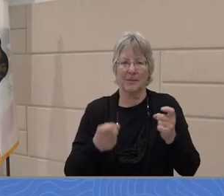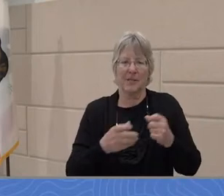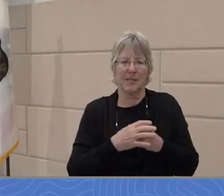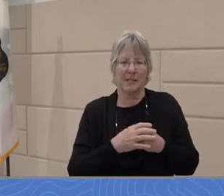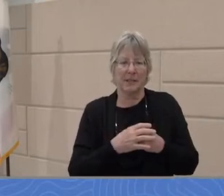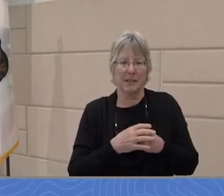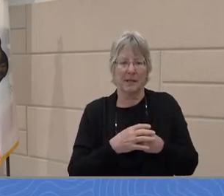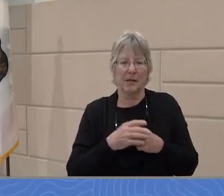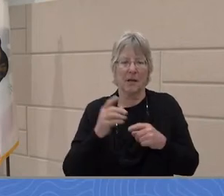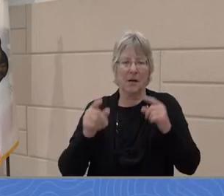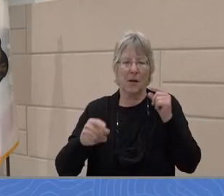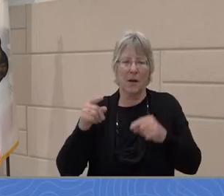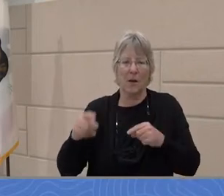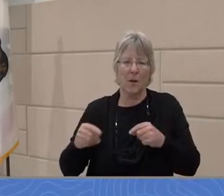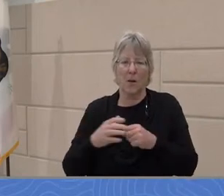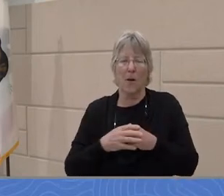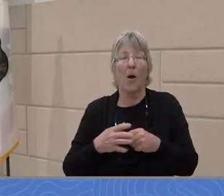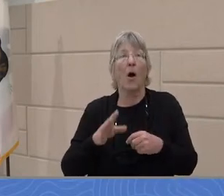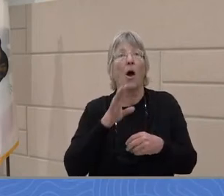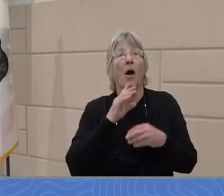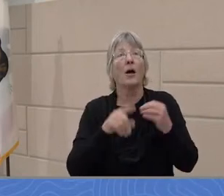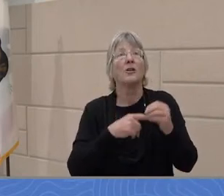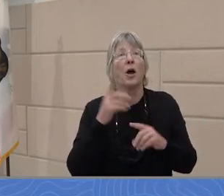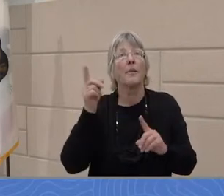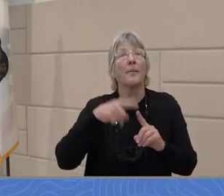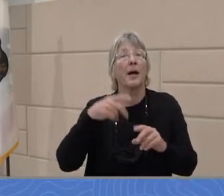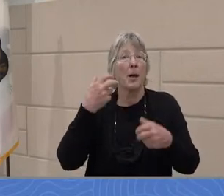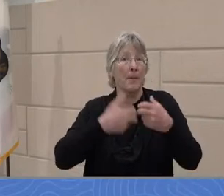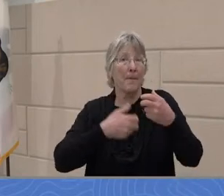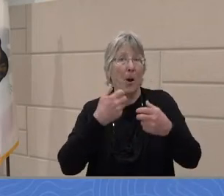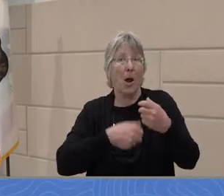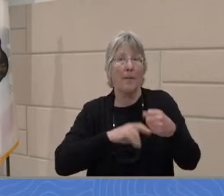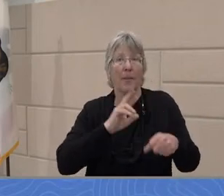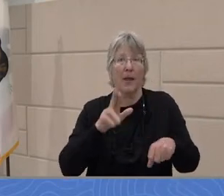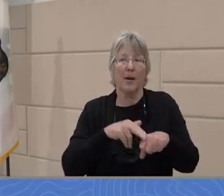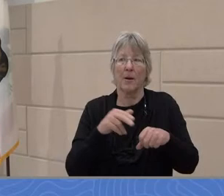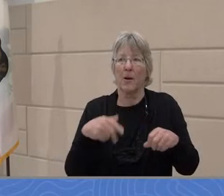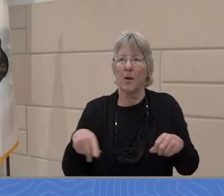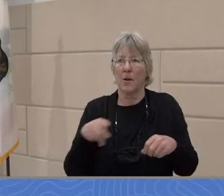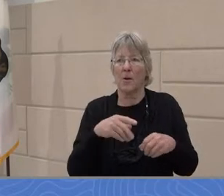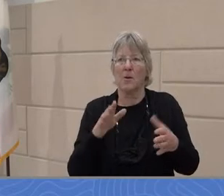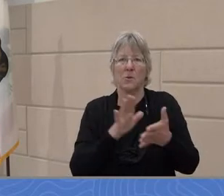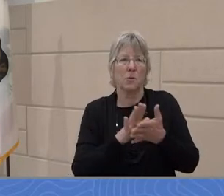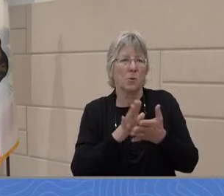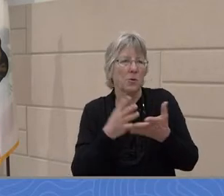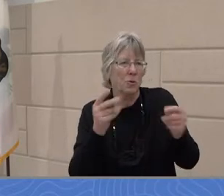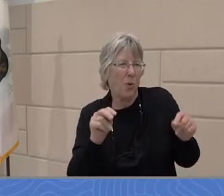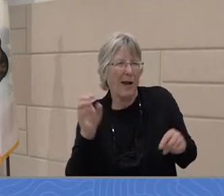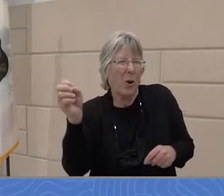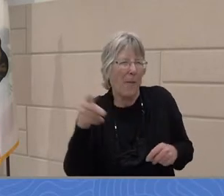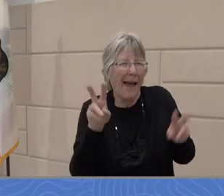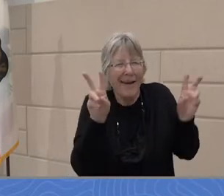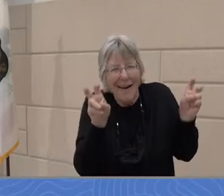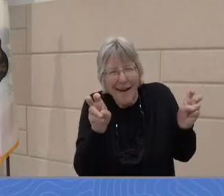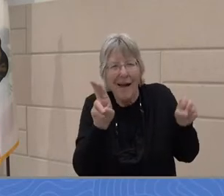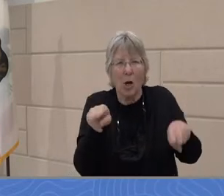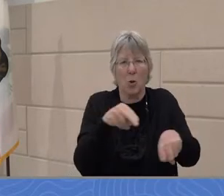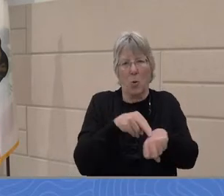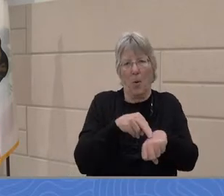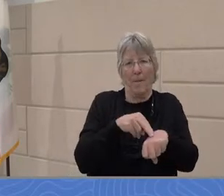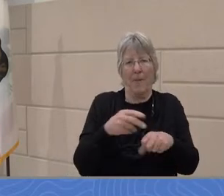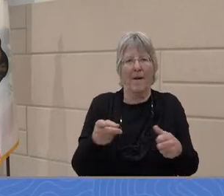ដូច្នេះយើងត្រូវតែចំណាយថវិកាទៅលើសិស្សណាដែលមានដែលត្រូវការសេចក្តីត្រូវការជាងគេ